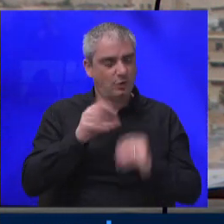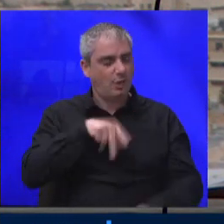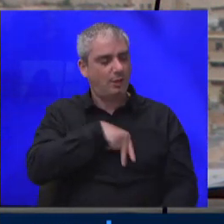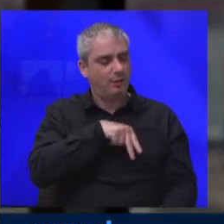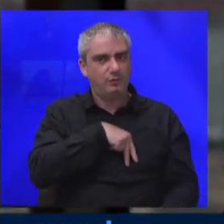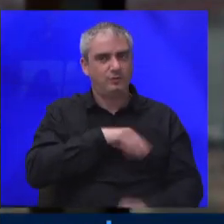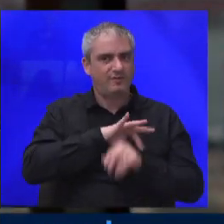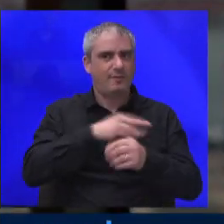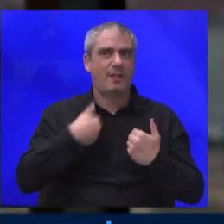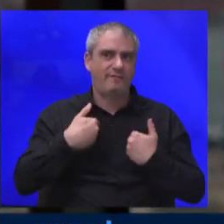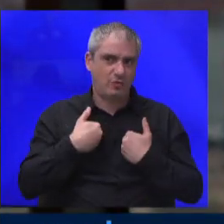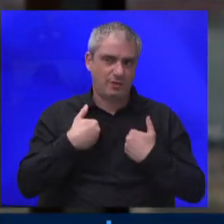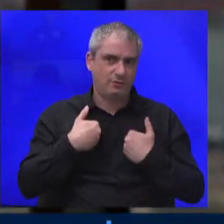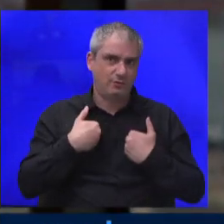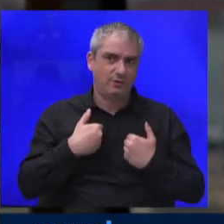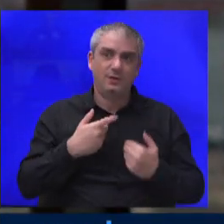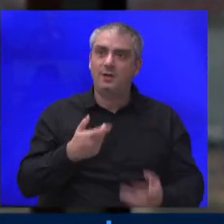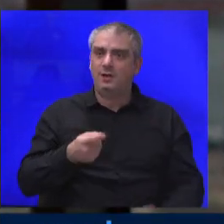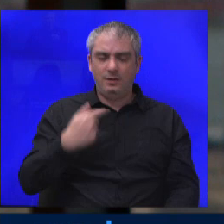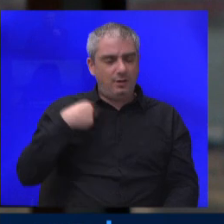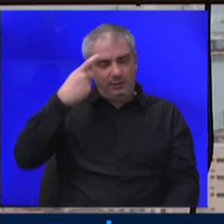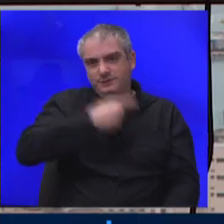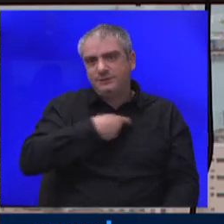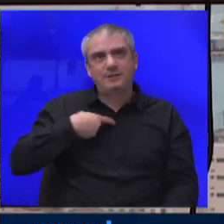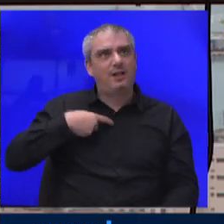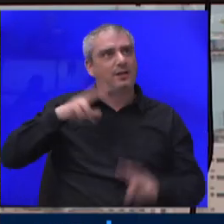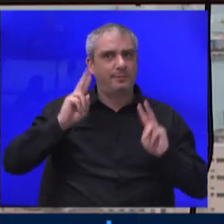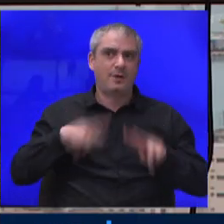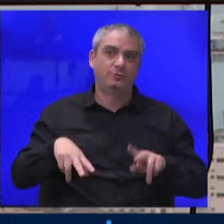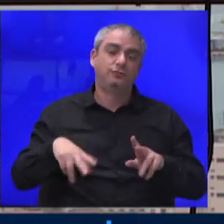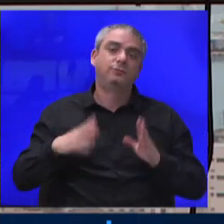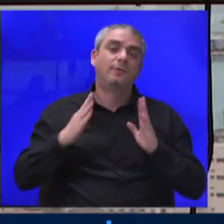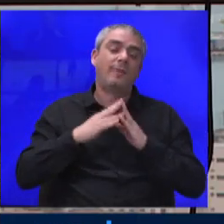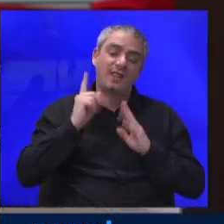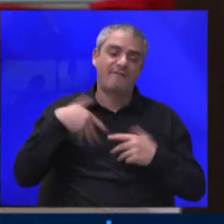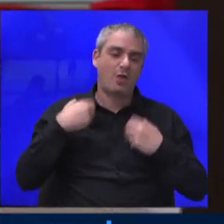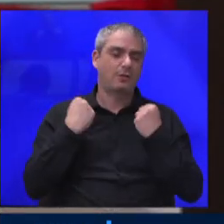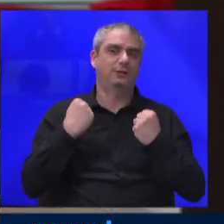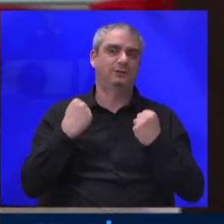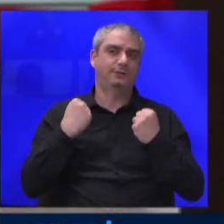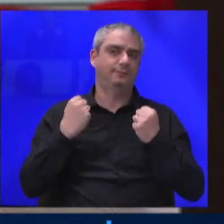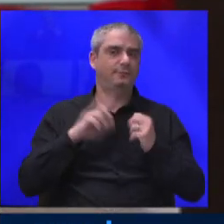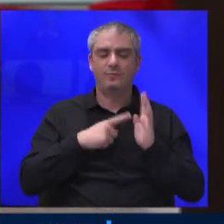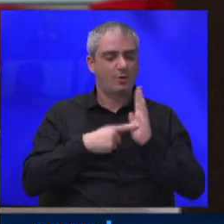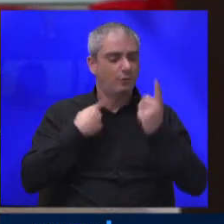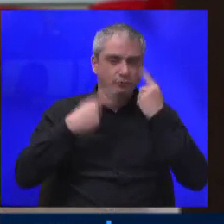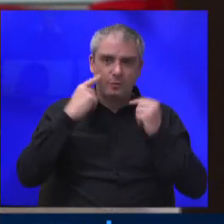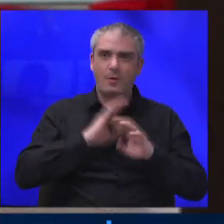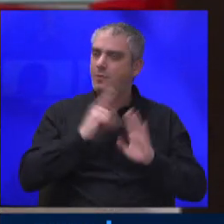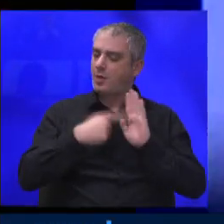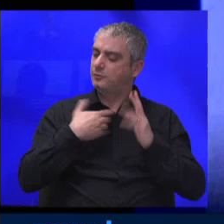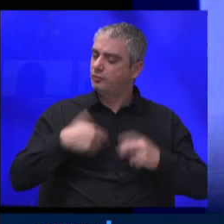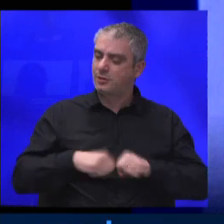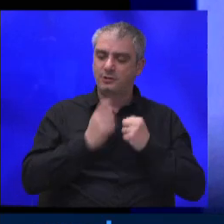ומלווה אותנו. זה צילק אותם לכל החיים. בבית חייבים להיות חזקים, לא להראות לשבוכים, לא להראות